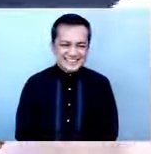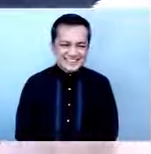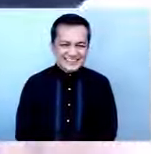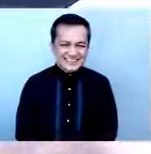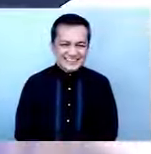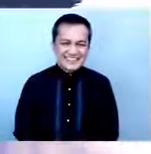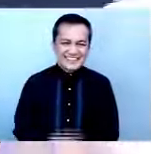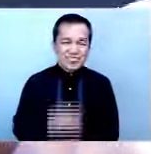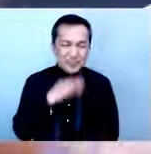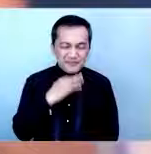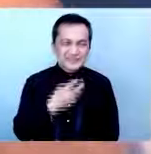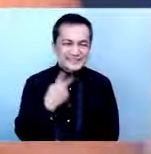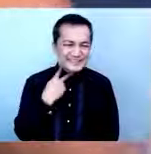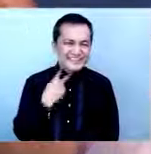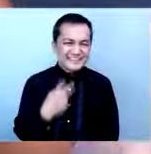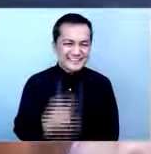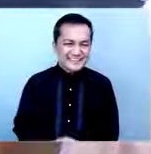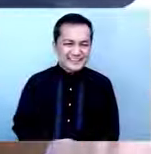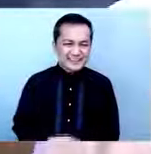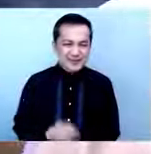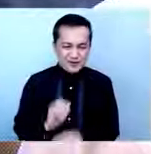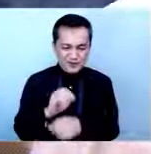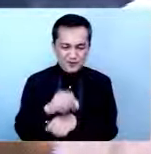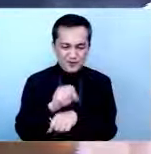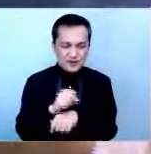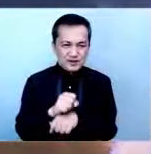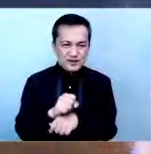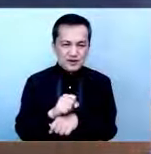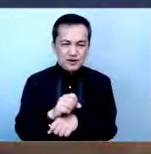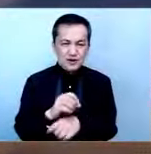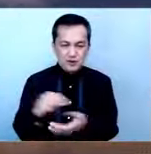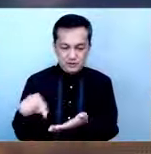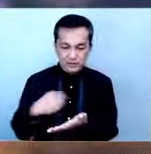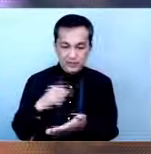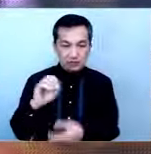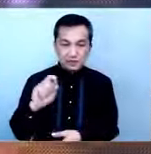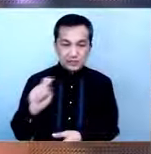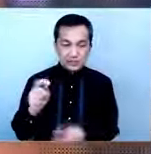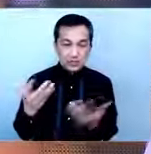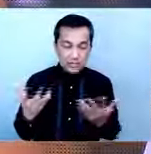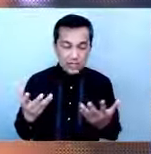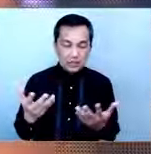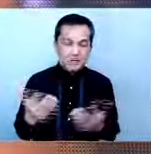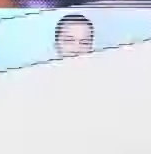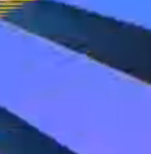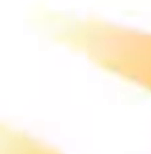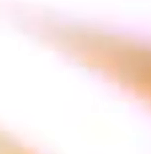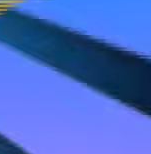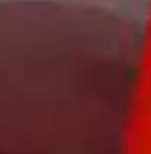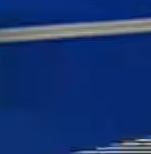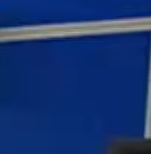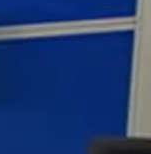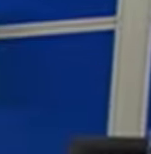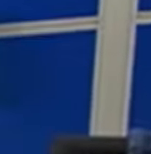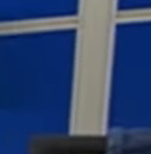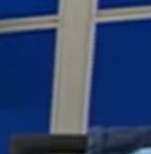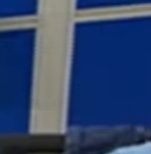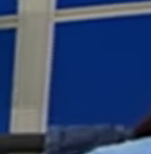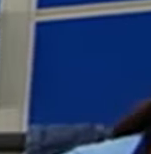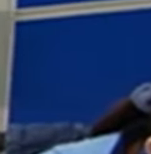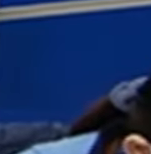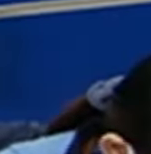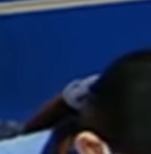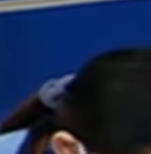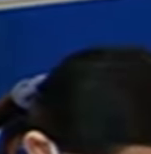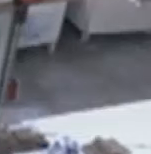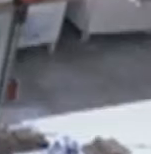Ako na ba parang workload? Walang bayad ng mga overtime at iba pang issue sa trabaho. Alamin natin yan. Ano ba ang tamang proseso